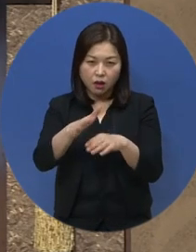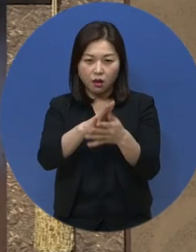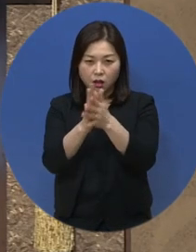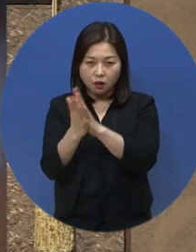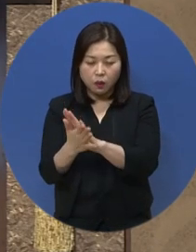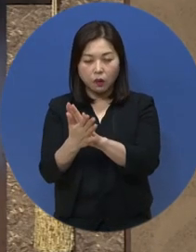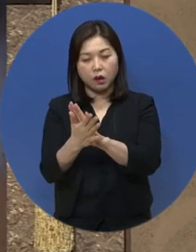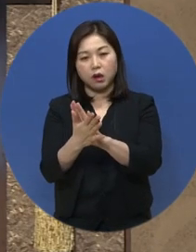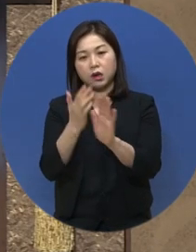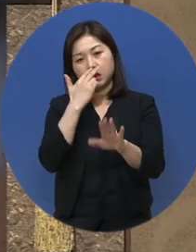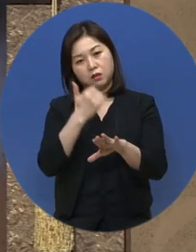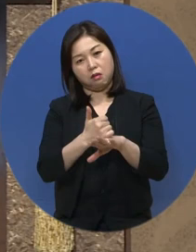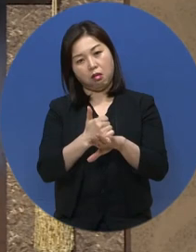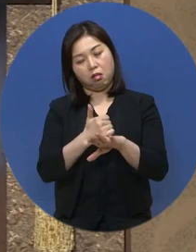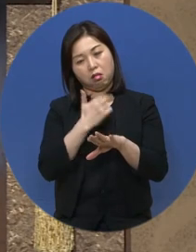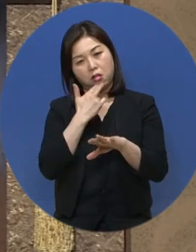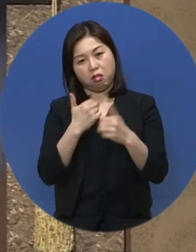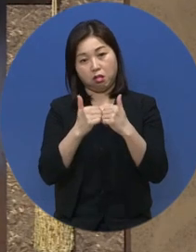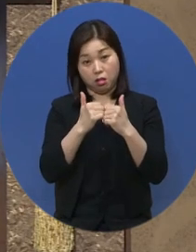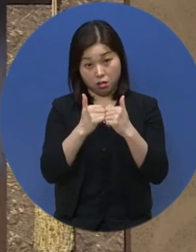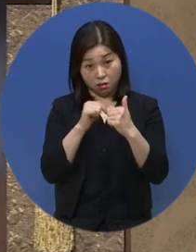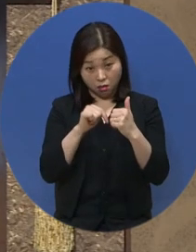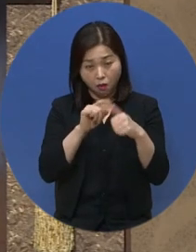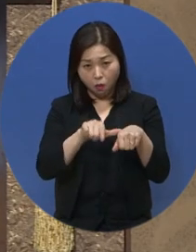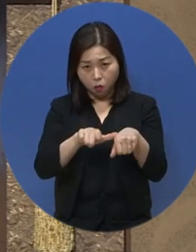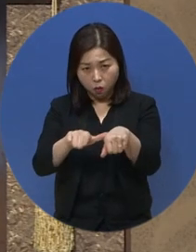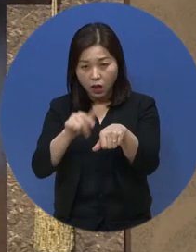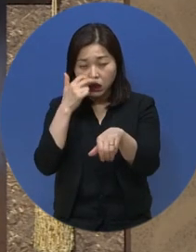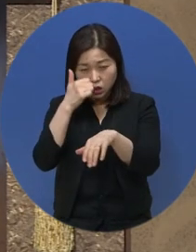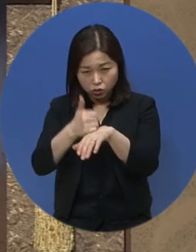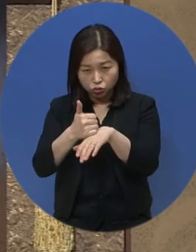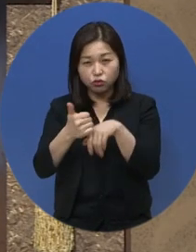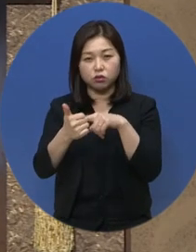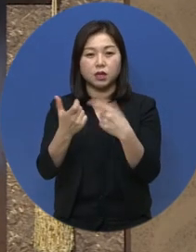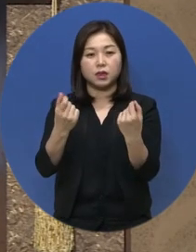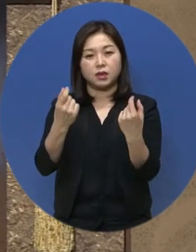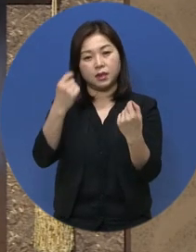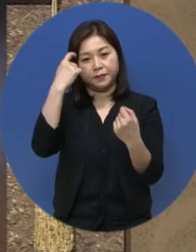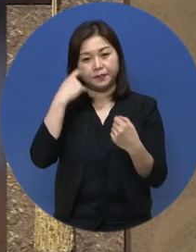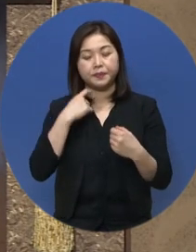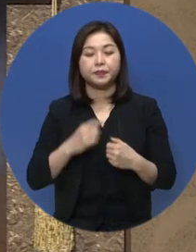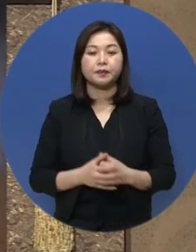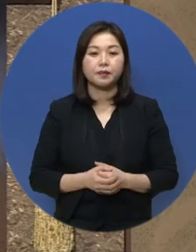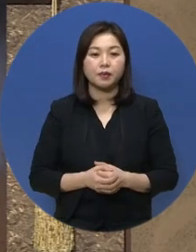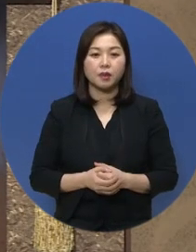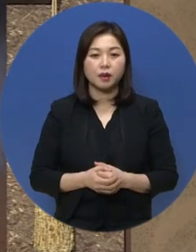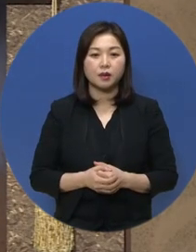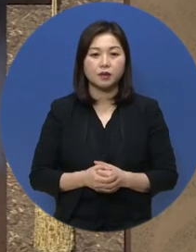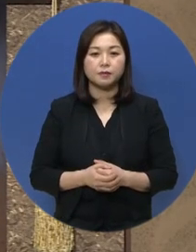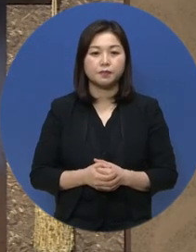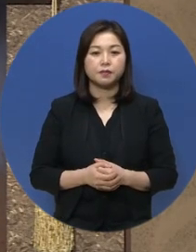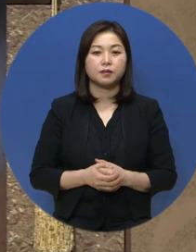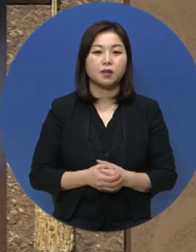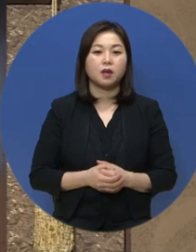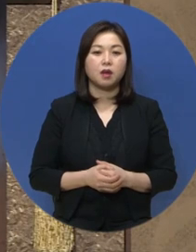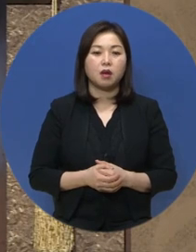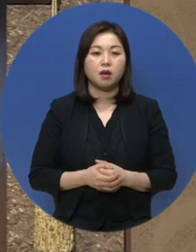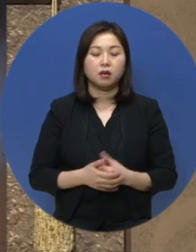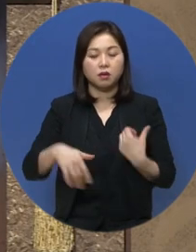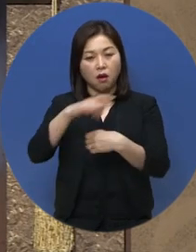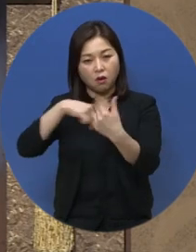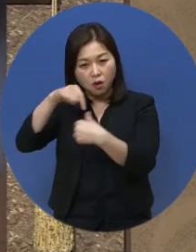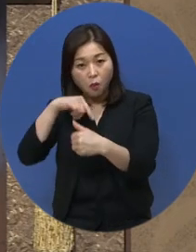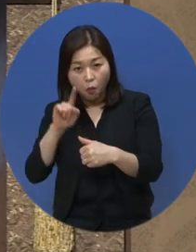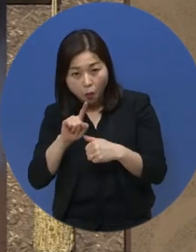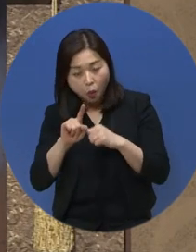않았던 낯설음이 어느덧 익숙함으로 다가오는 시기까지 온 것 같습니다. 아무쪼록 어떤 상황에서도 건강하시고